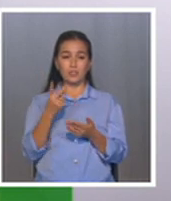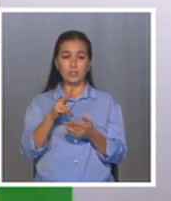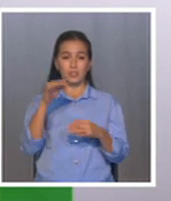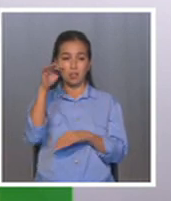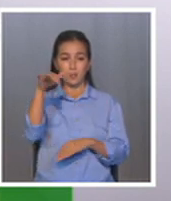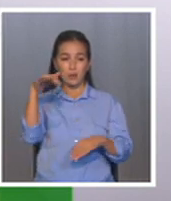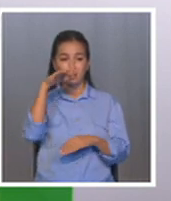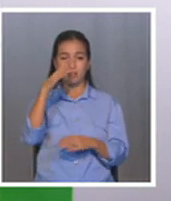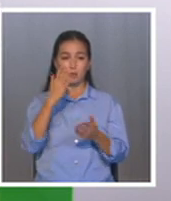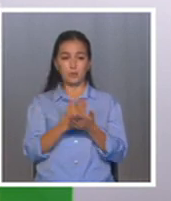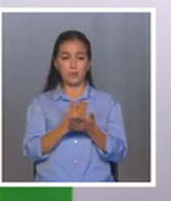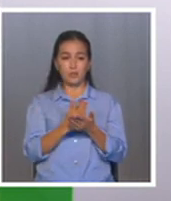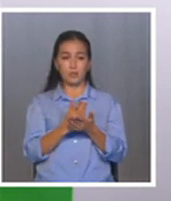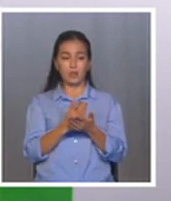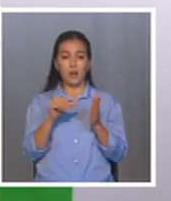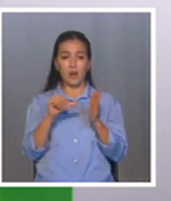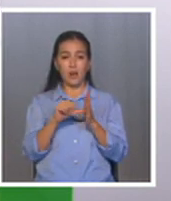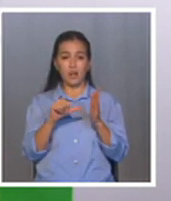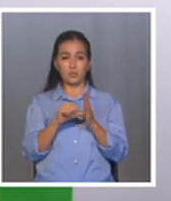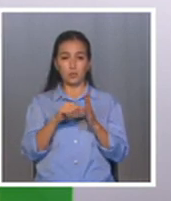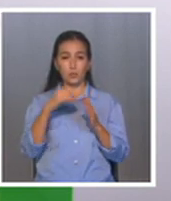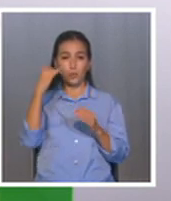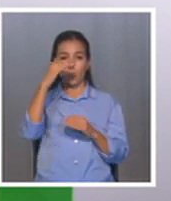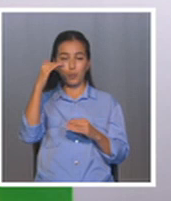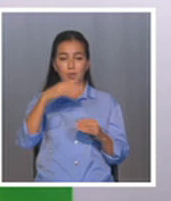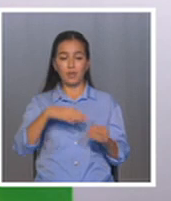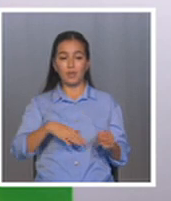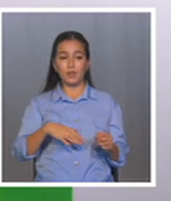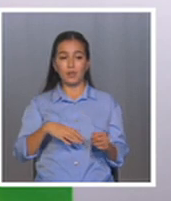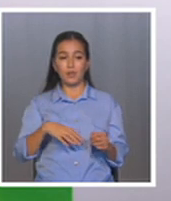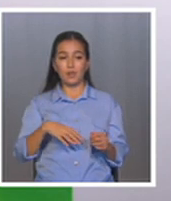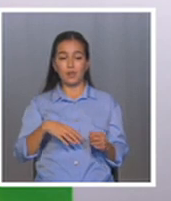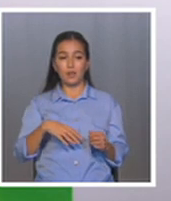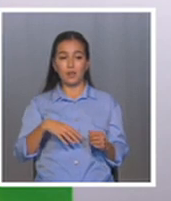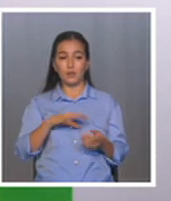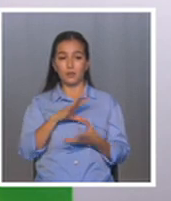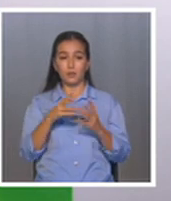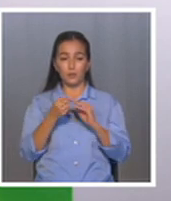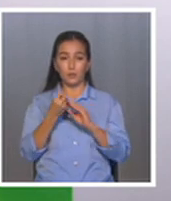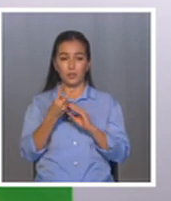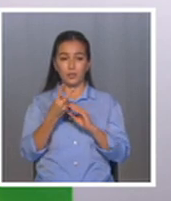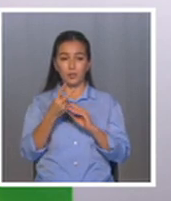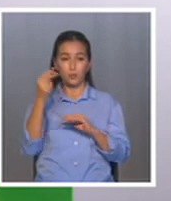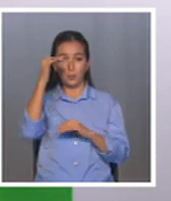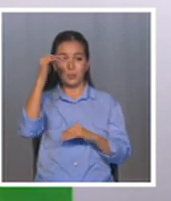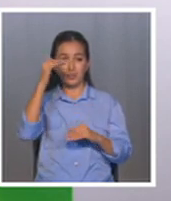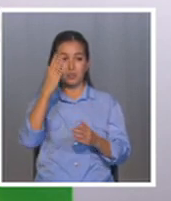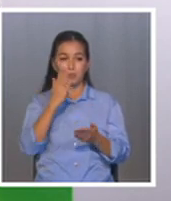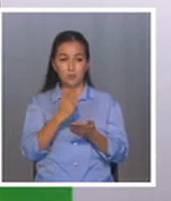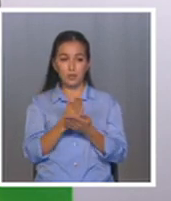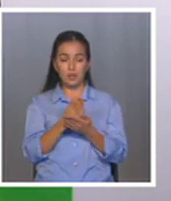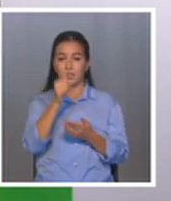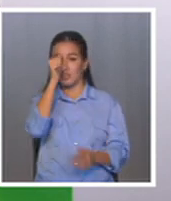бар. 6 төбе және төменгі табанында 6 төбе, сонда 12 төбесі бар.